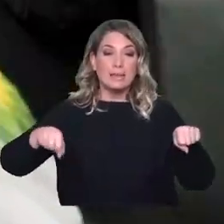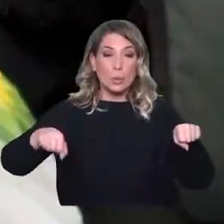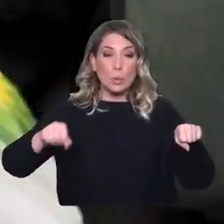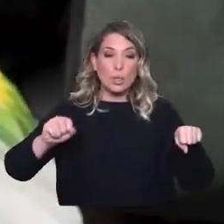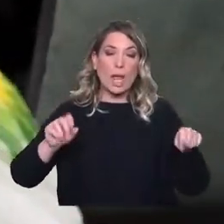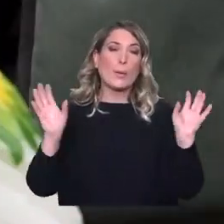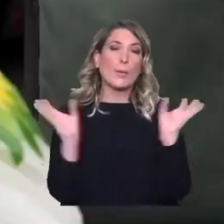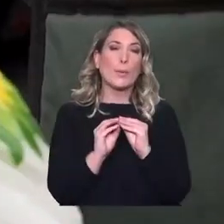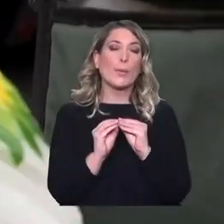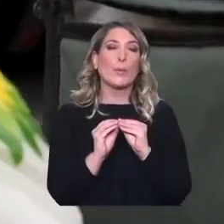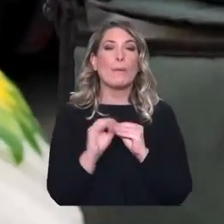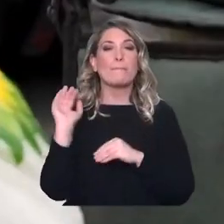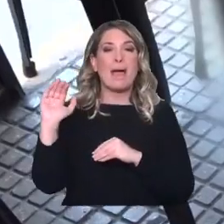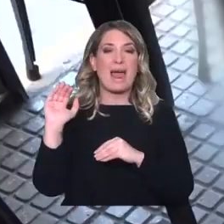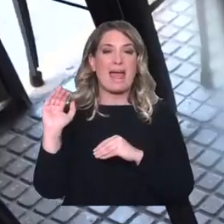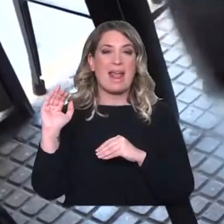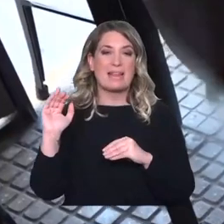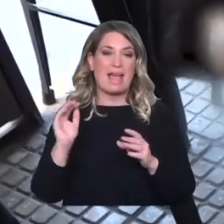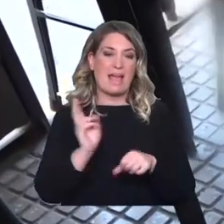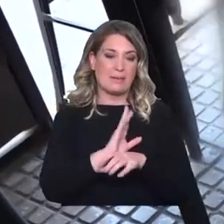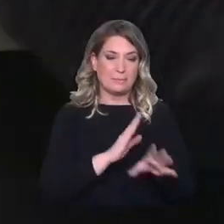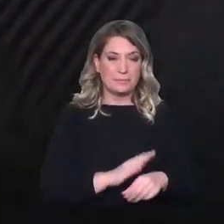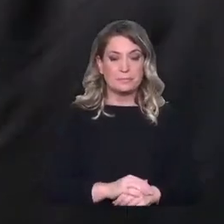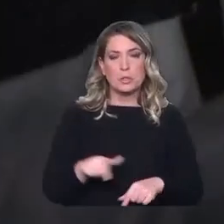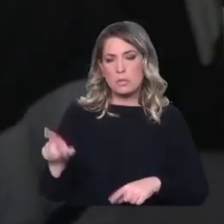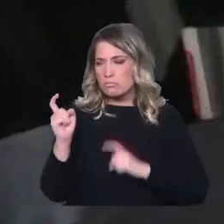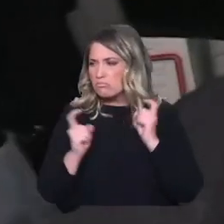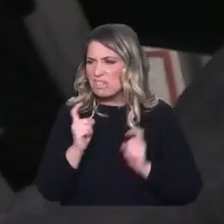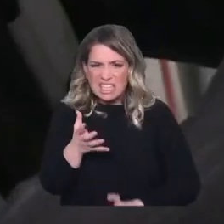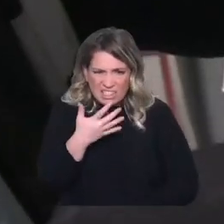Σε κάποιες περιπτώσεις παραμένει ακόμα άλλη το μυστήριο και σε